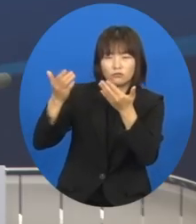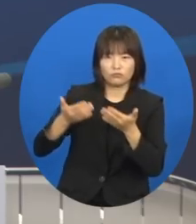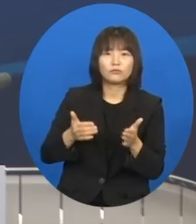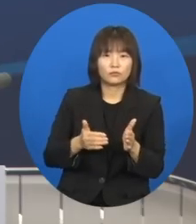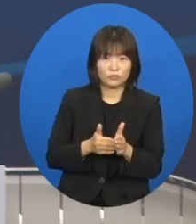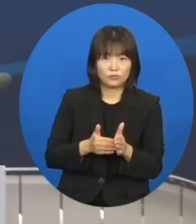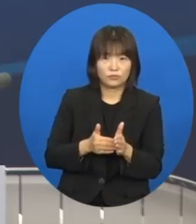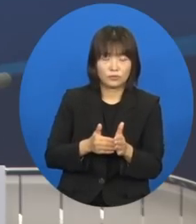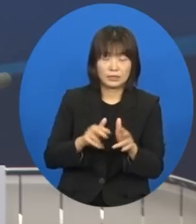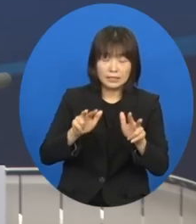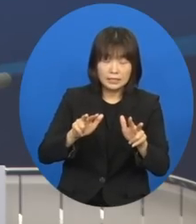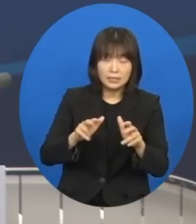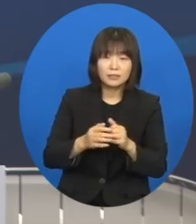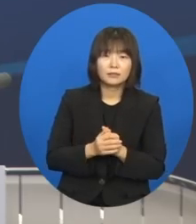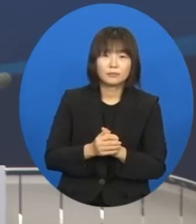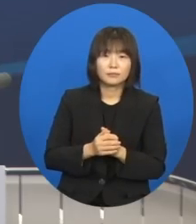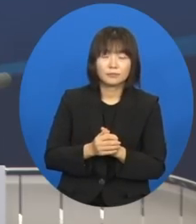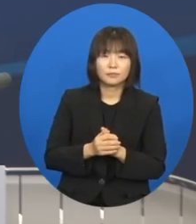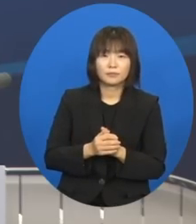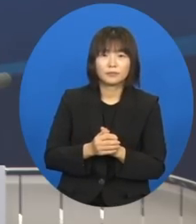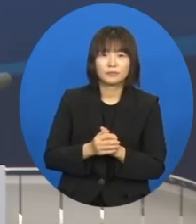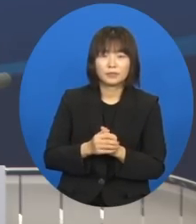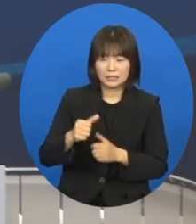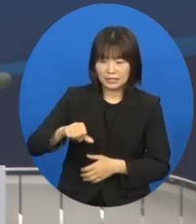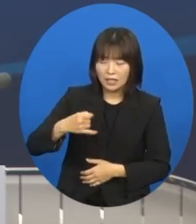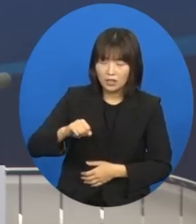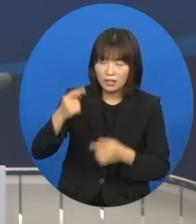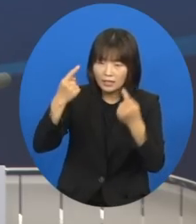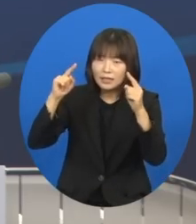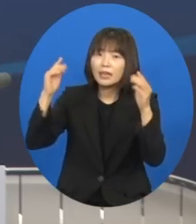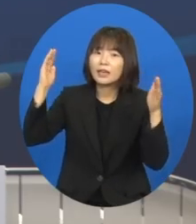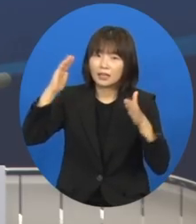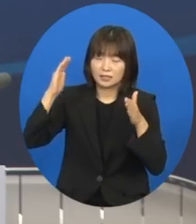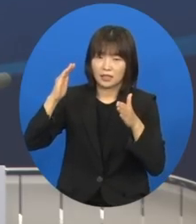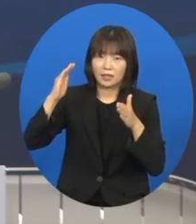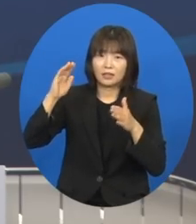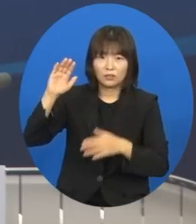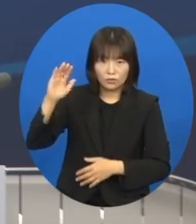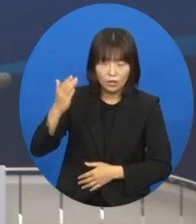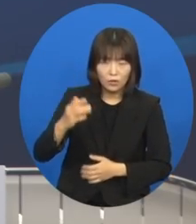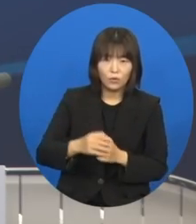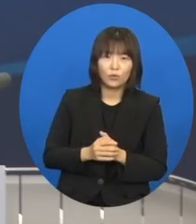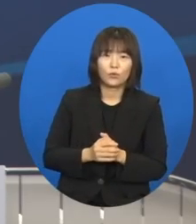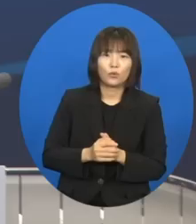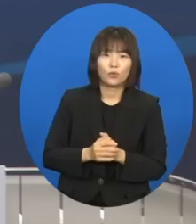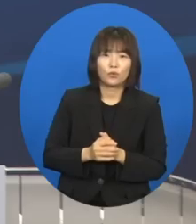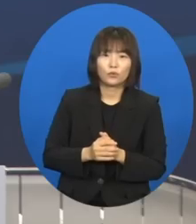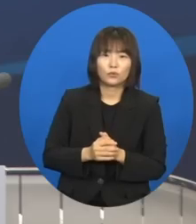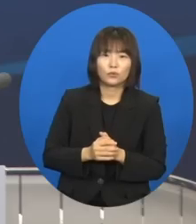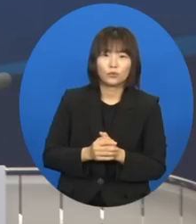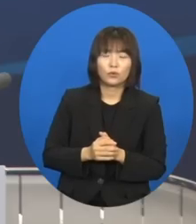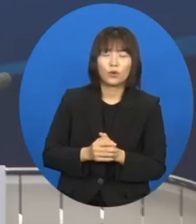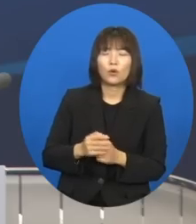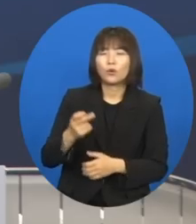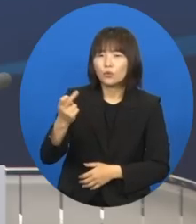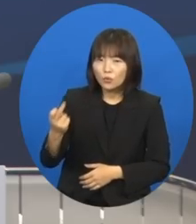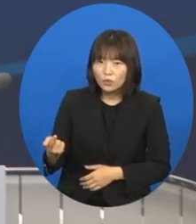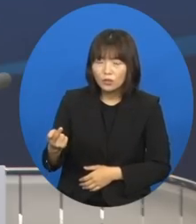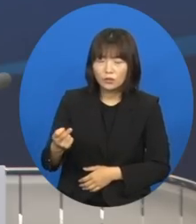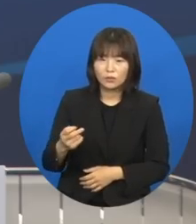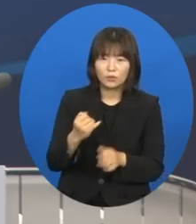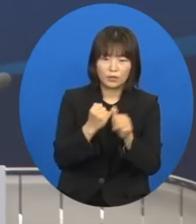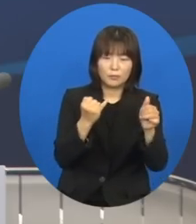그리고 그 아이가 지금 대학생이 됐고 그 밑에 동생도 오늘 아빠와 함께 이 자리에 와 있습니다.